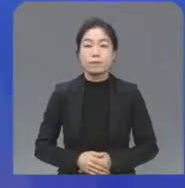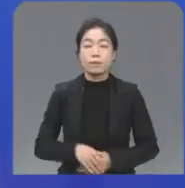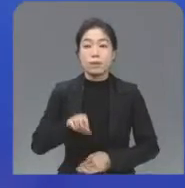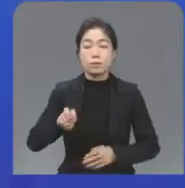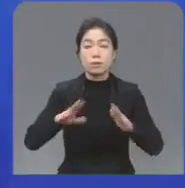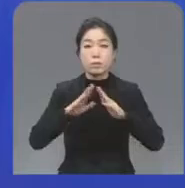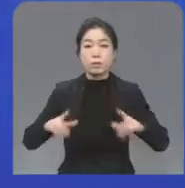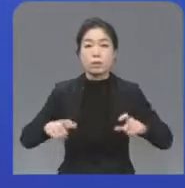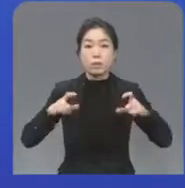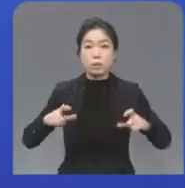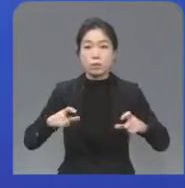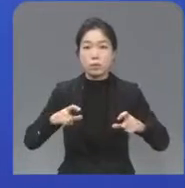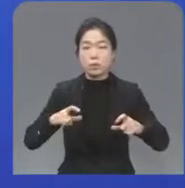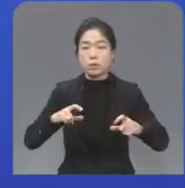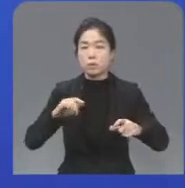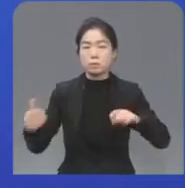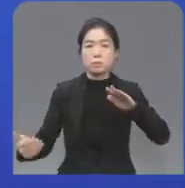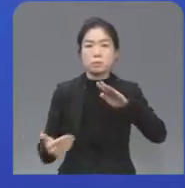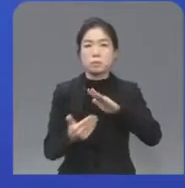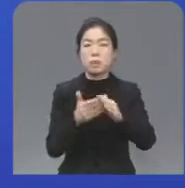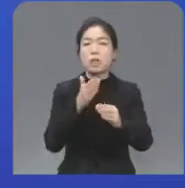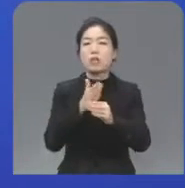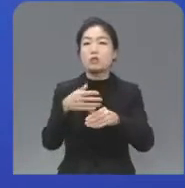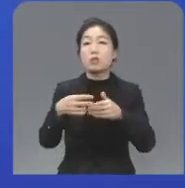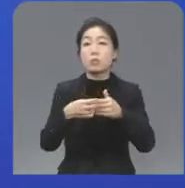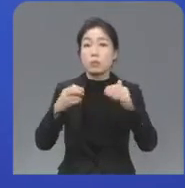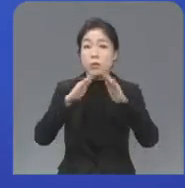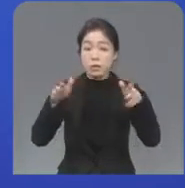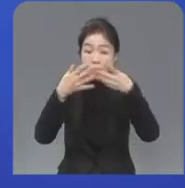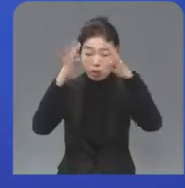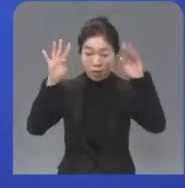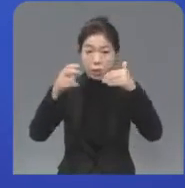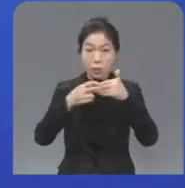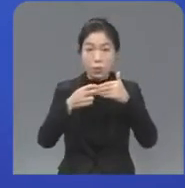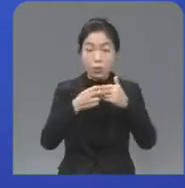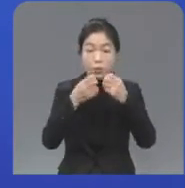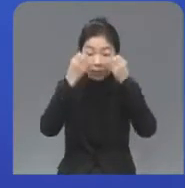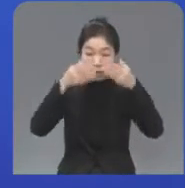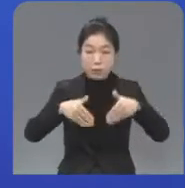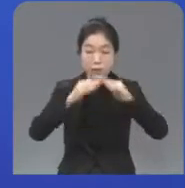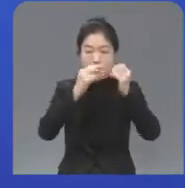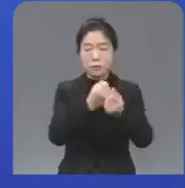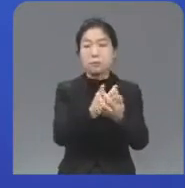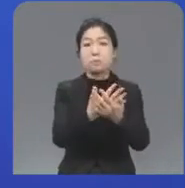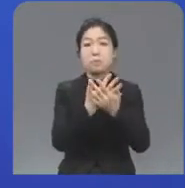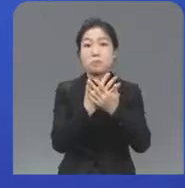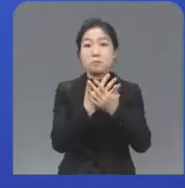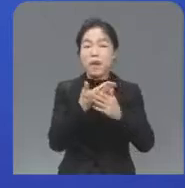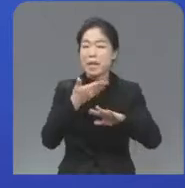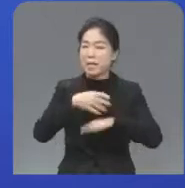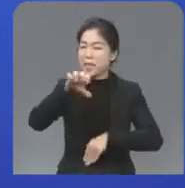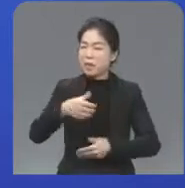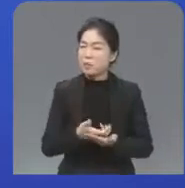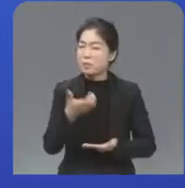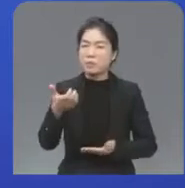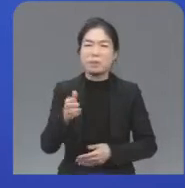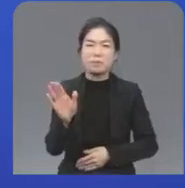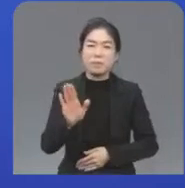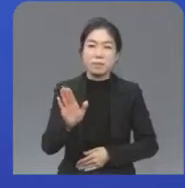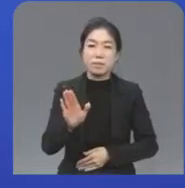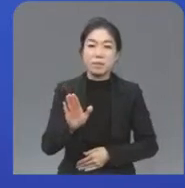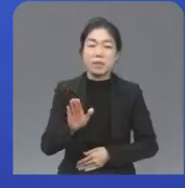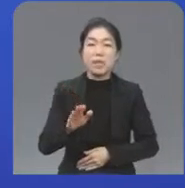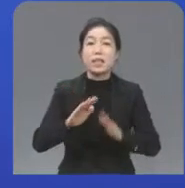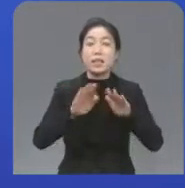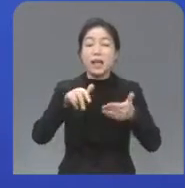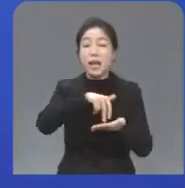광주 전남 지역 최대 거점 병원인 전남대병원의 신축이 가시화되고 있습니다. 다른 곳으로 옮기지는 않고 전남대